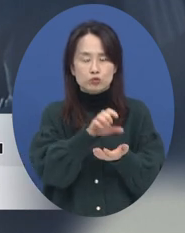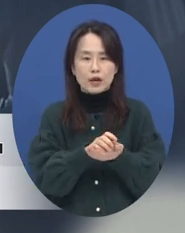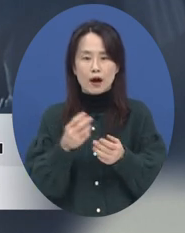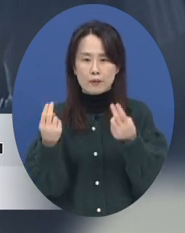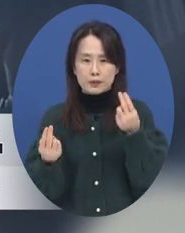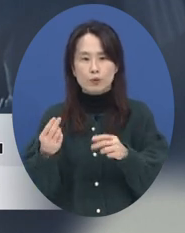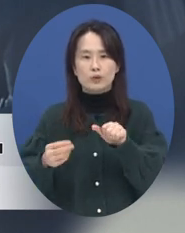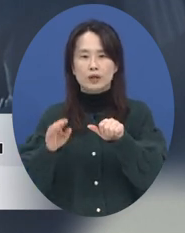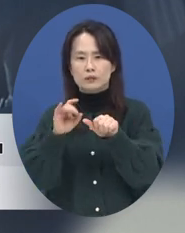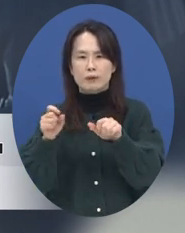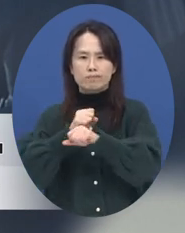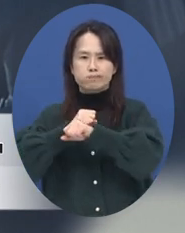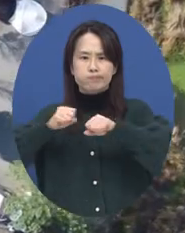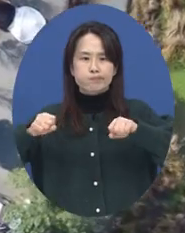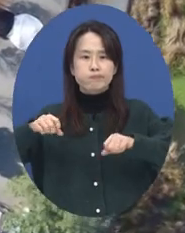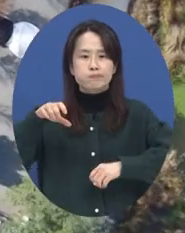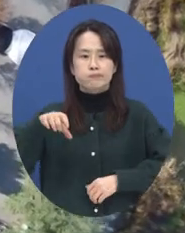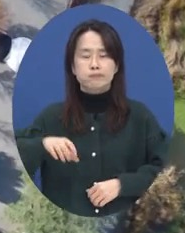5배 규모입니다.